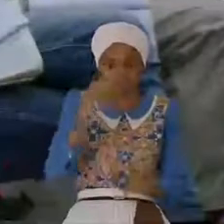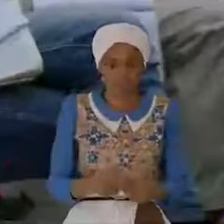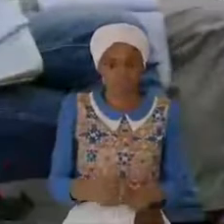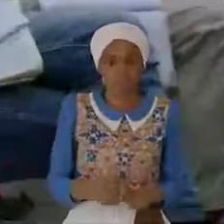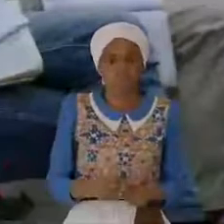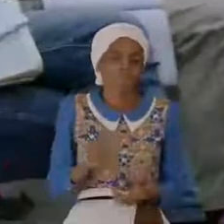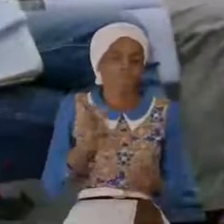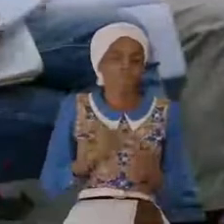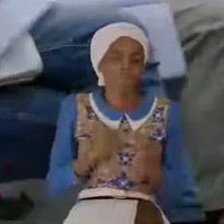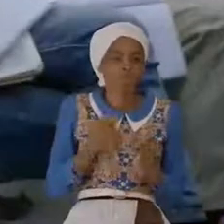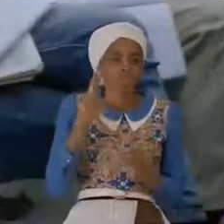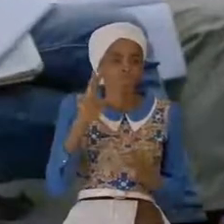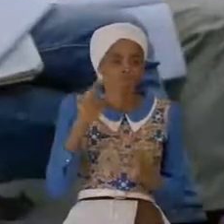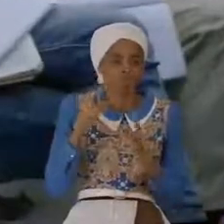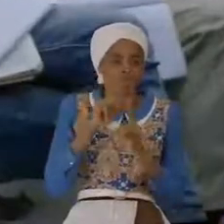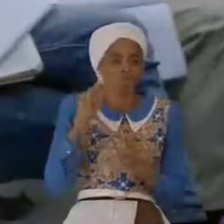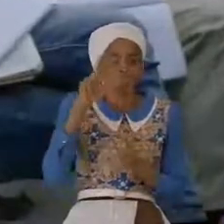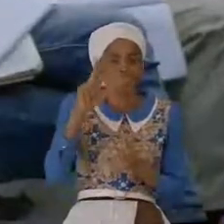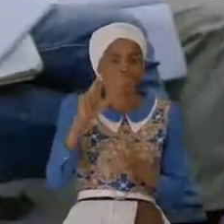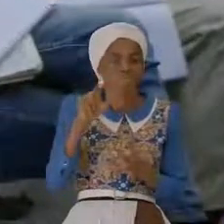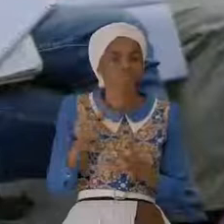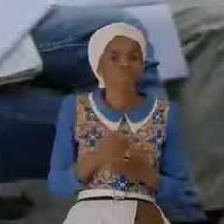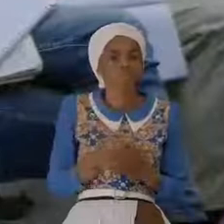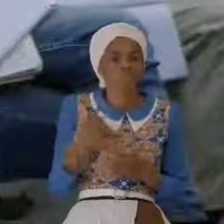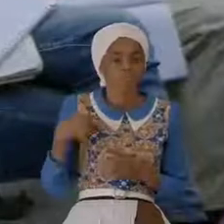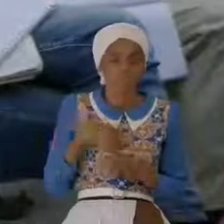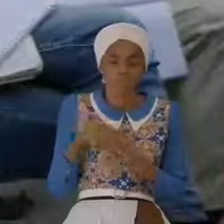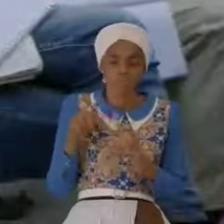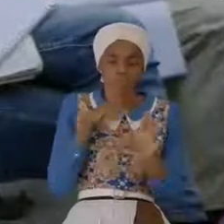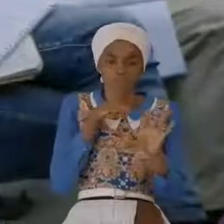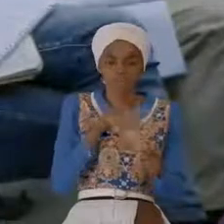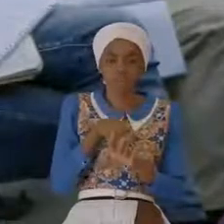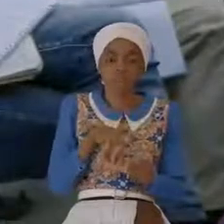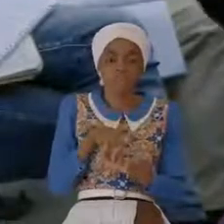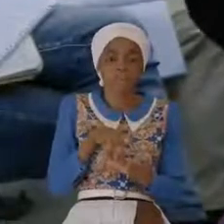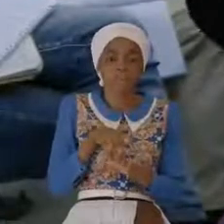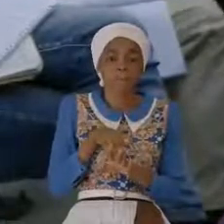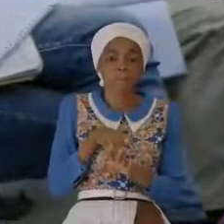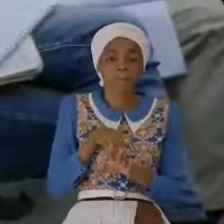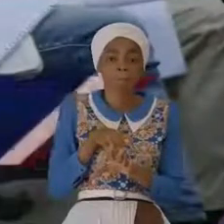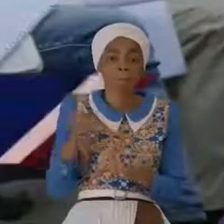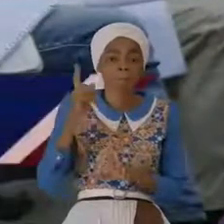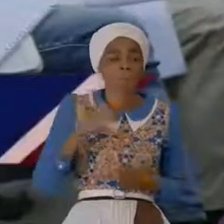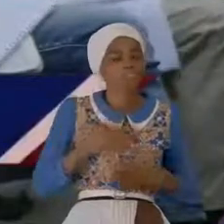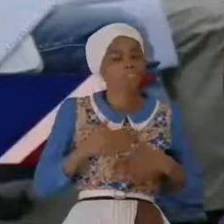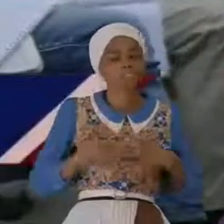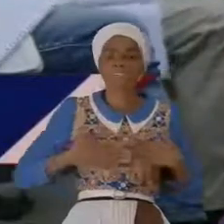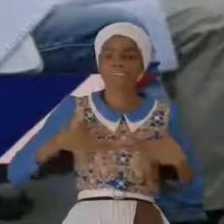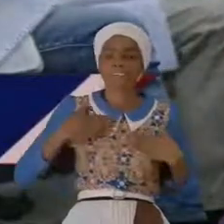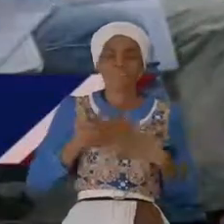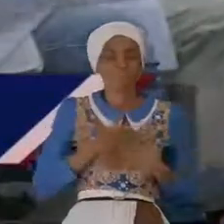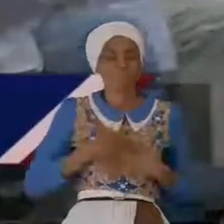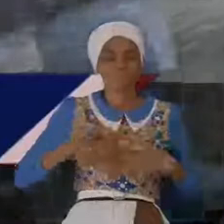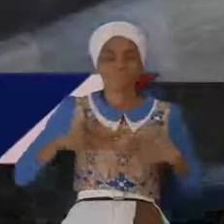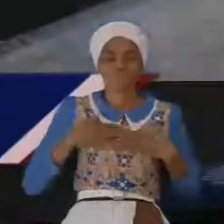Nous allons au troisième point maintenant. Voyons la charmante